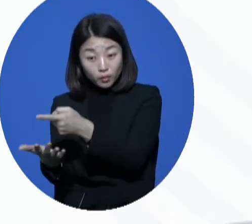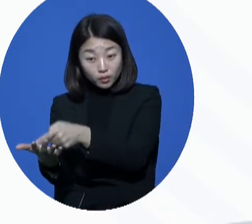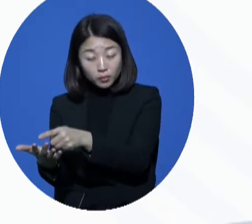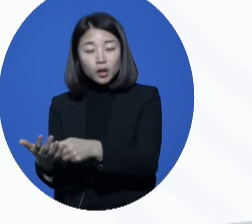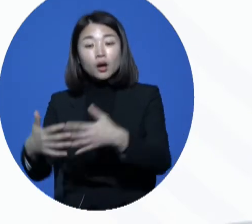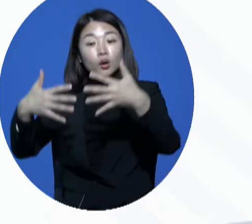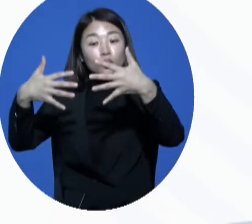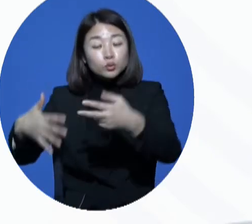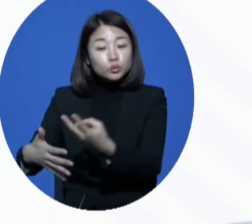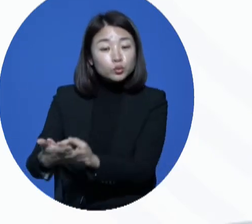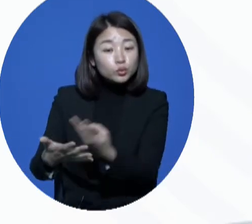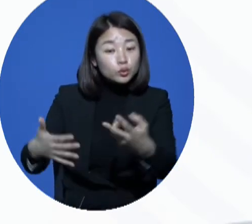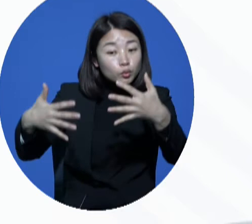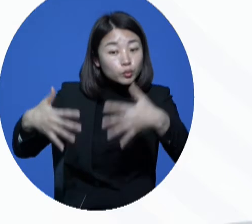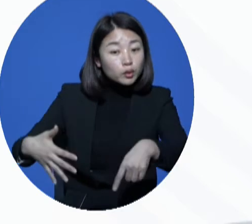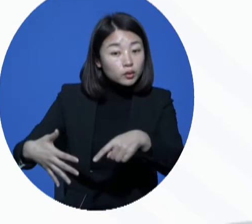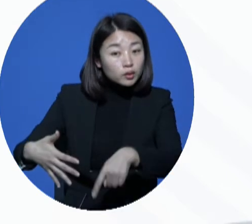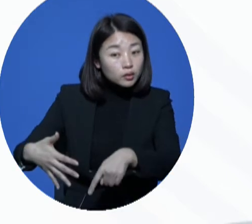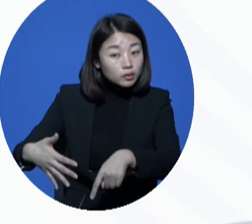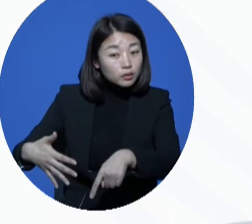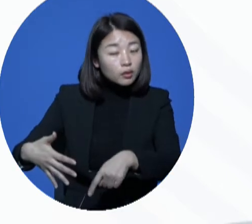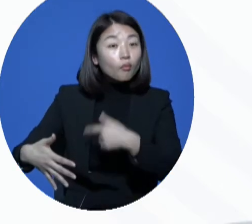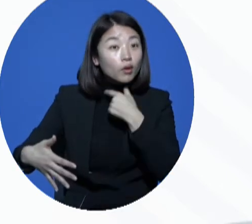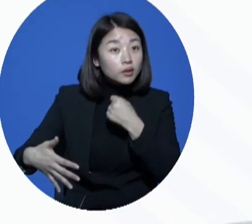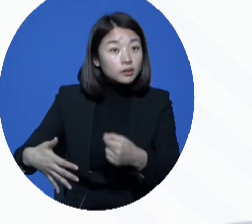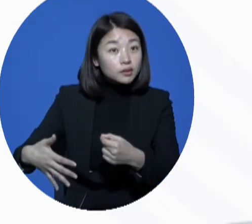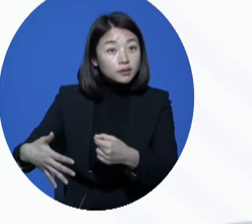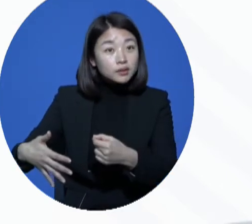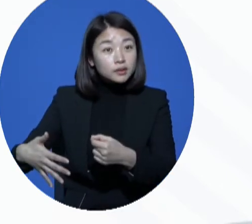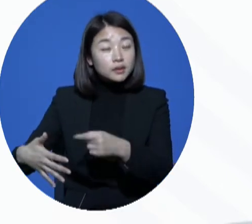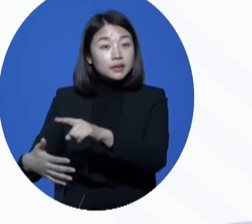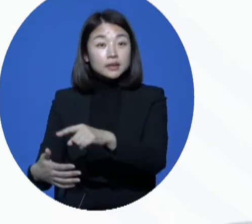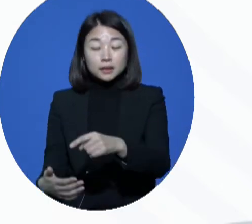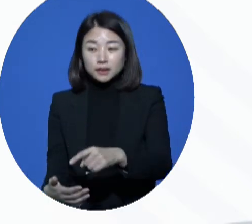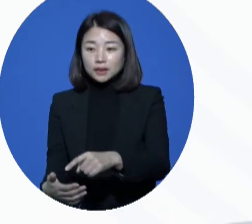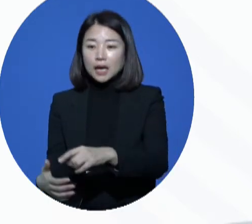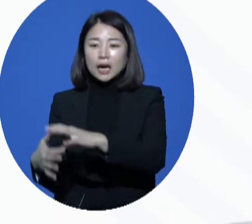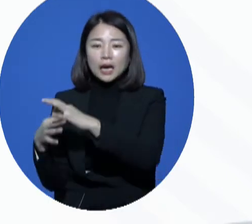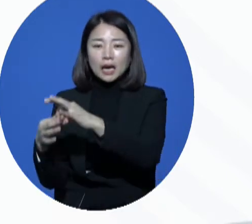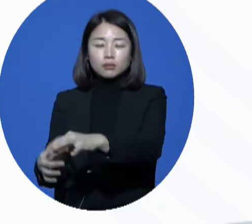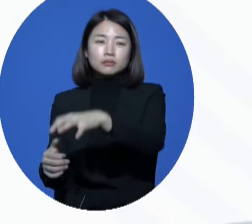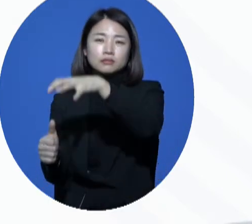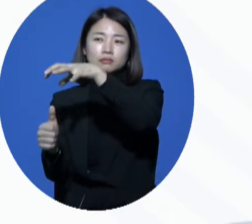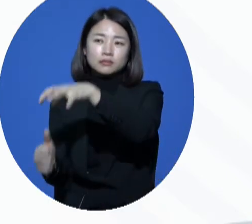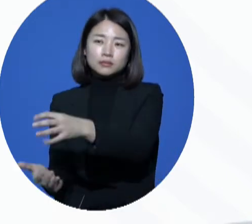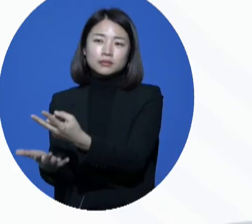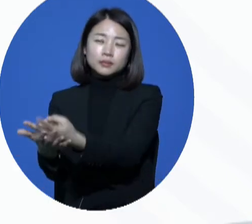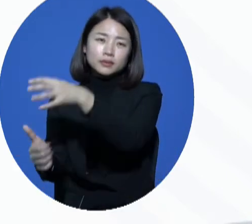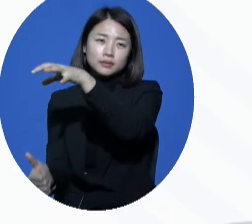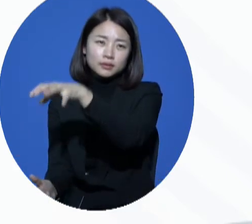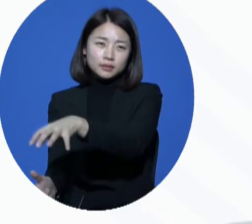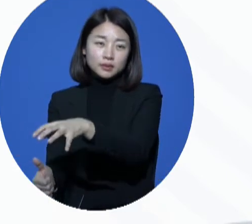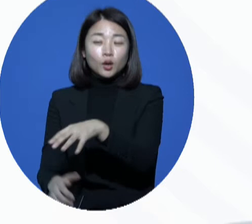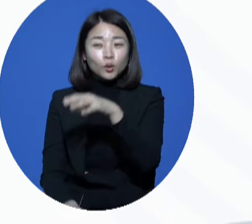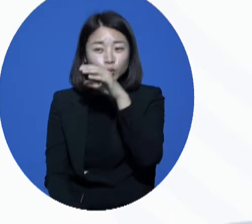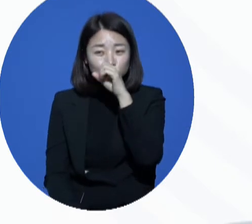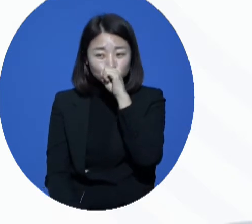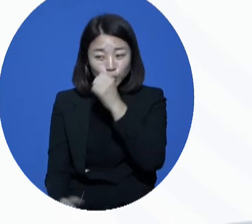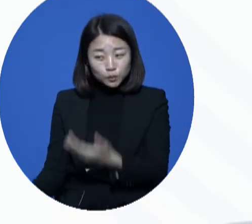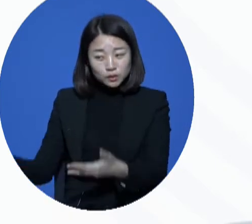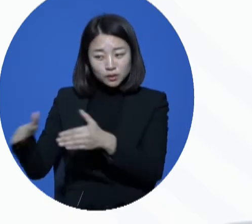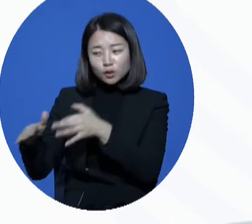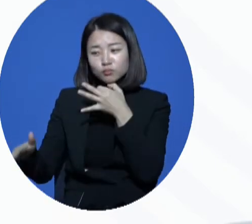하지만 퇴소할 수 없는 상황을 유지하기 위해서 시설은 만들어져 있습니다. 그렇기 때문에 좋은 시설이란 조건이 성립할 수